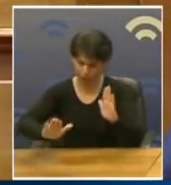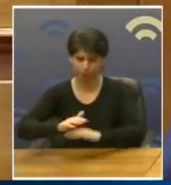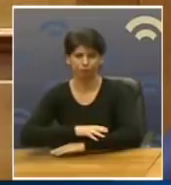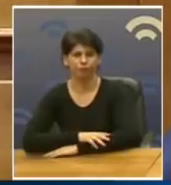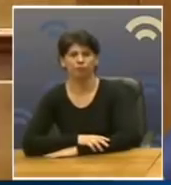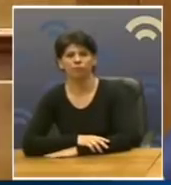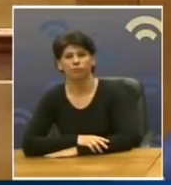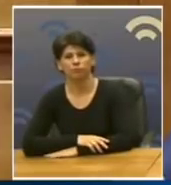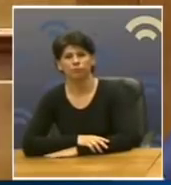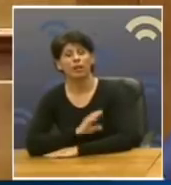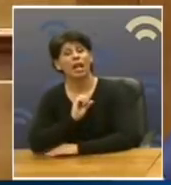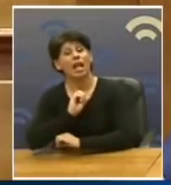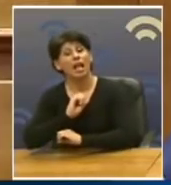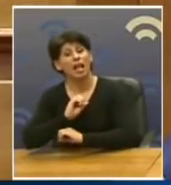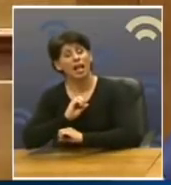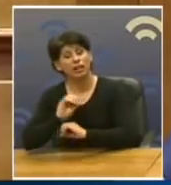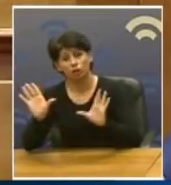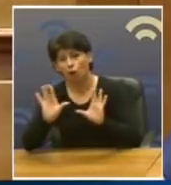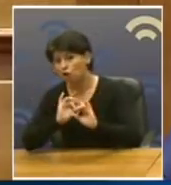Εκτός από την